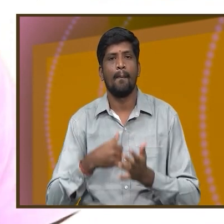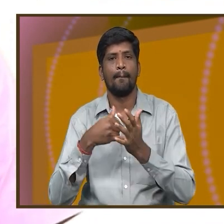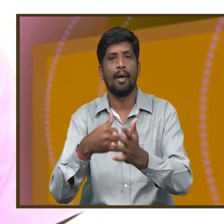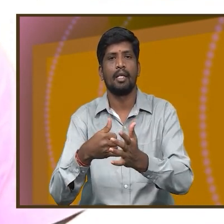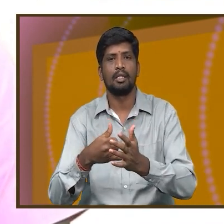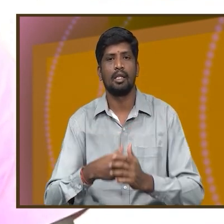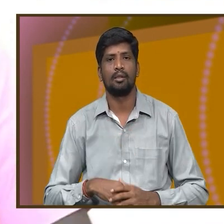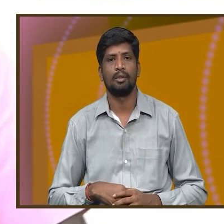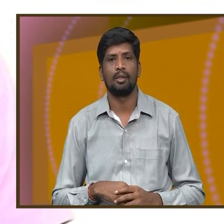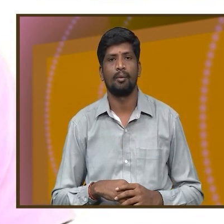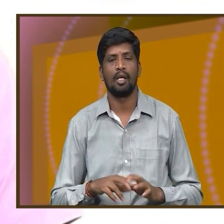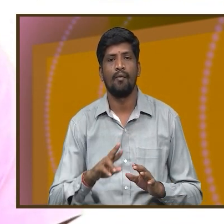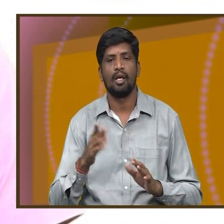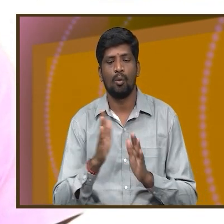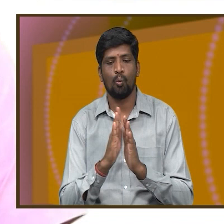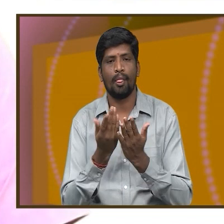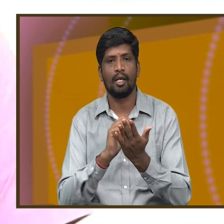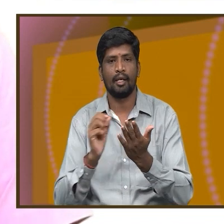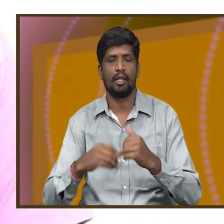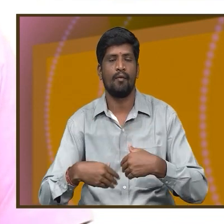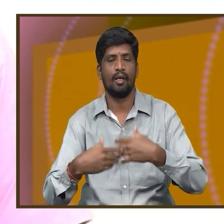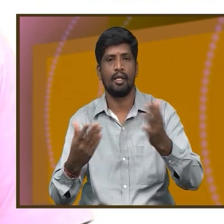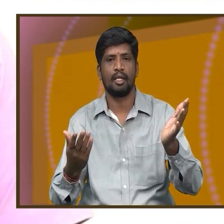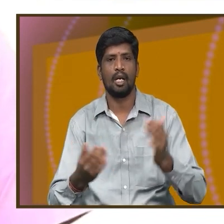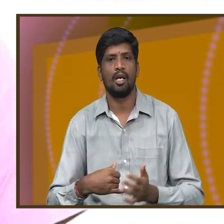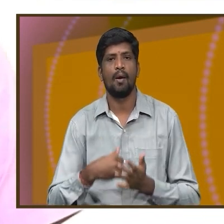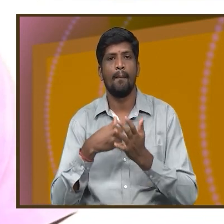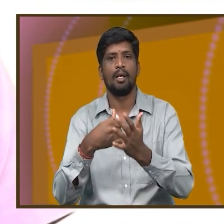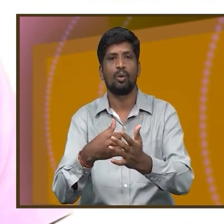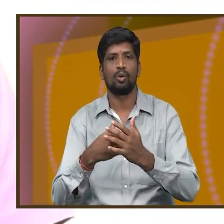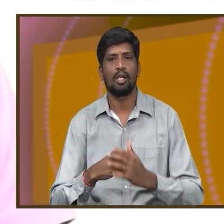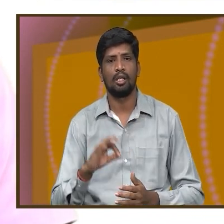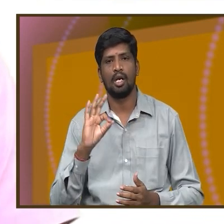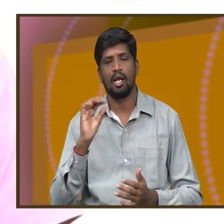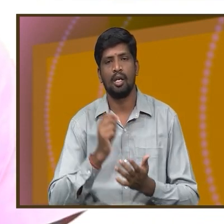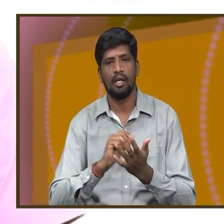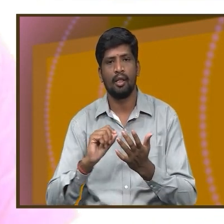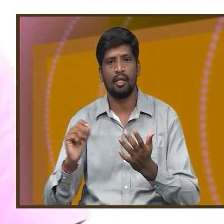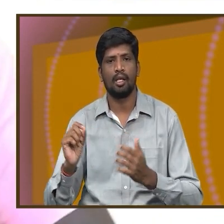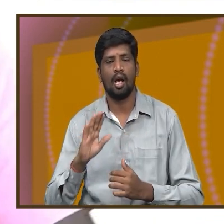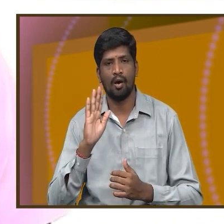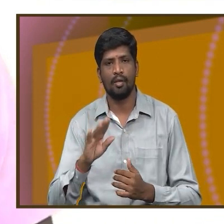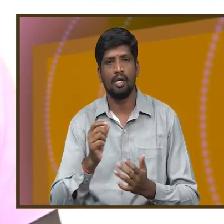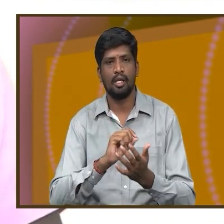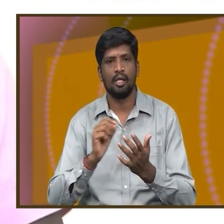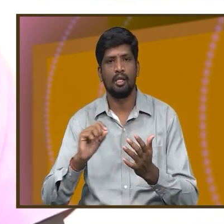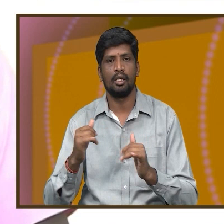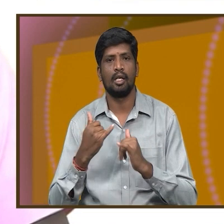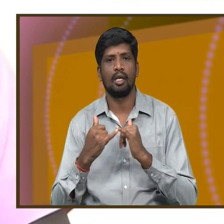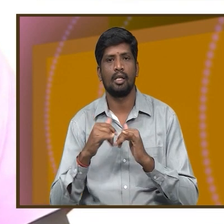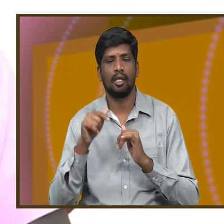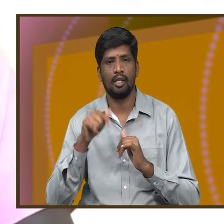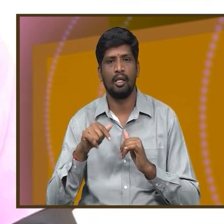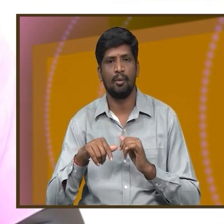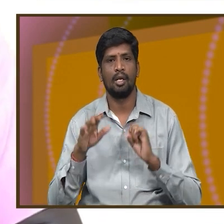அகாடமி விருது ஒன்று வாங்கியிருக்கார். சஞ்சாரம் என்னும் படைப்பிற்காக ஒரு சாகித்ய அகாடமி விருதெல்லாம் வாங்கியிருக்கக்கூடிய ஒரு எழுத்தாளர். அவர் எழுதின ஒரு கதை